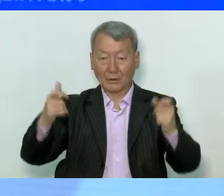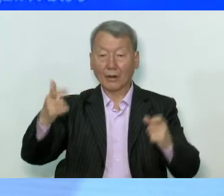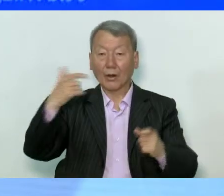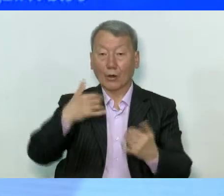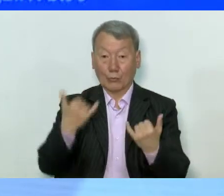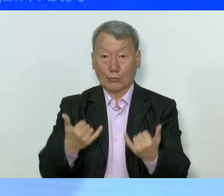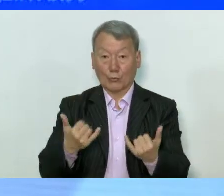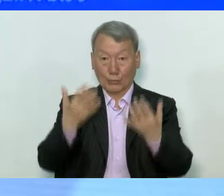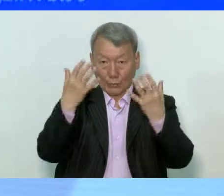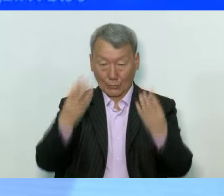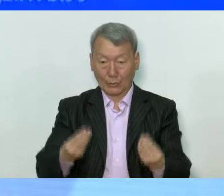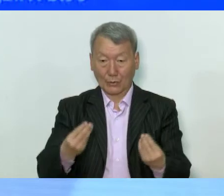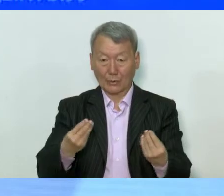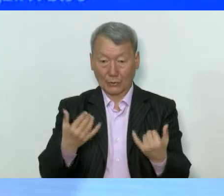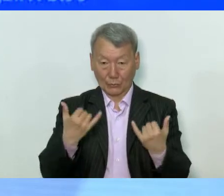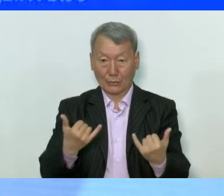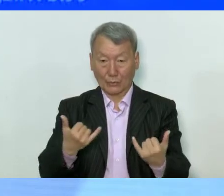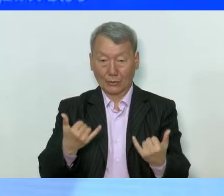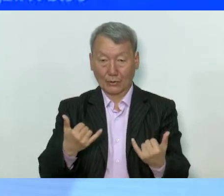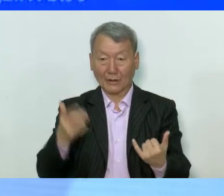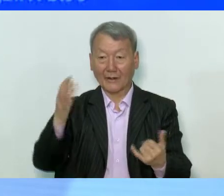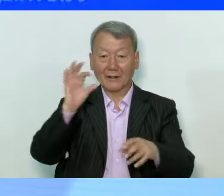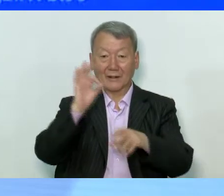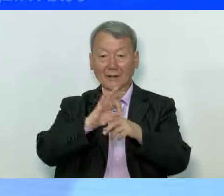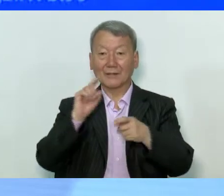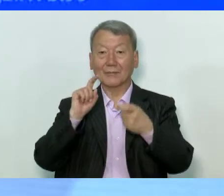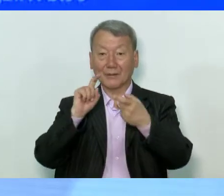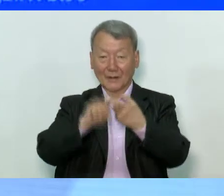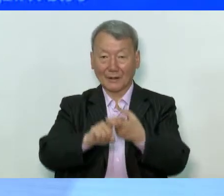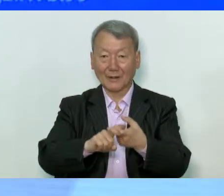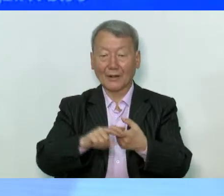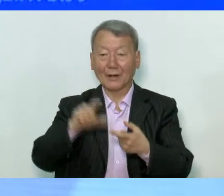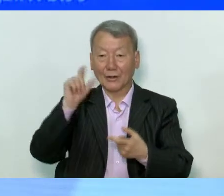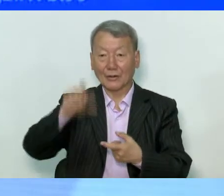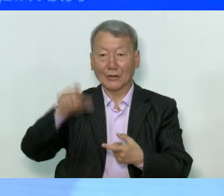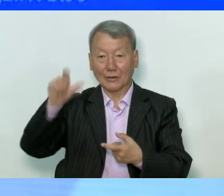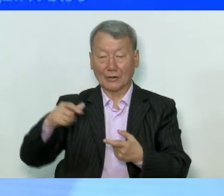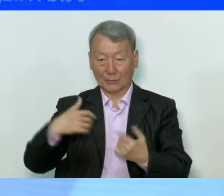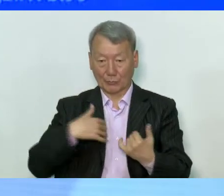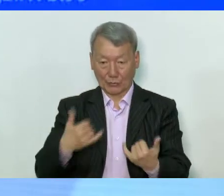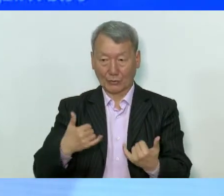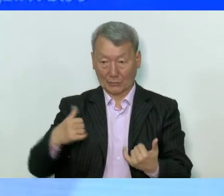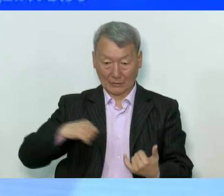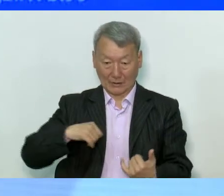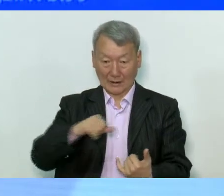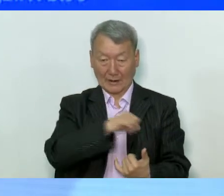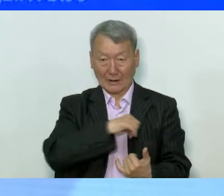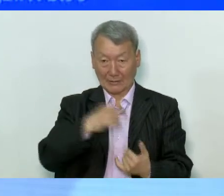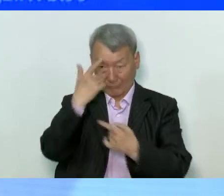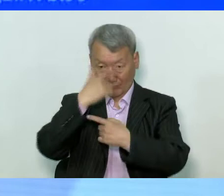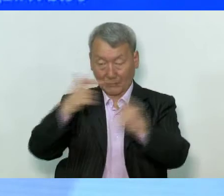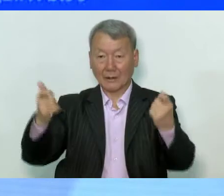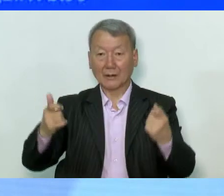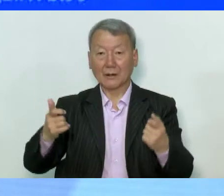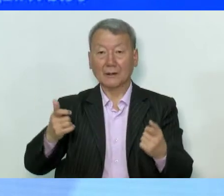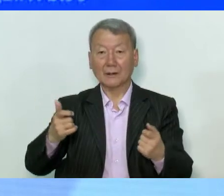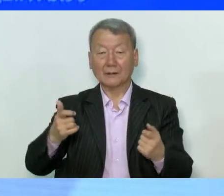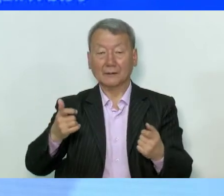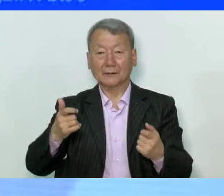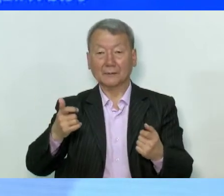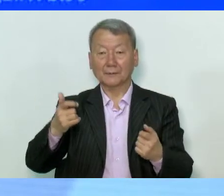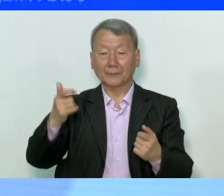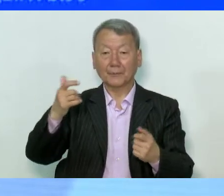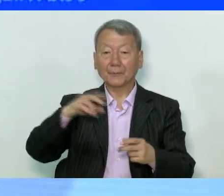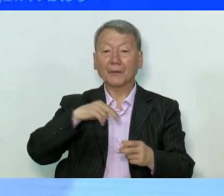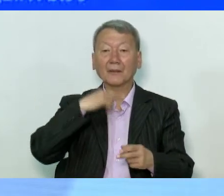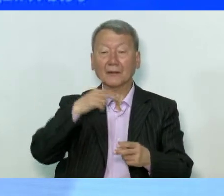Бирок бүгүнкү мына илдетке, пандемияга байланыштуу адамдарды мен өзүм дагы чакырып кетет элем. Бир